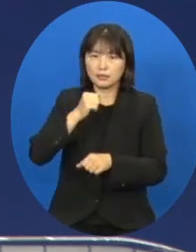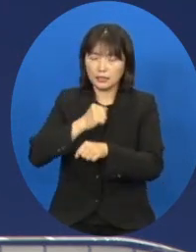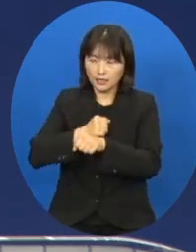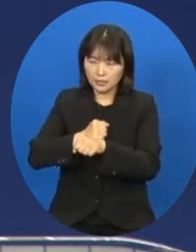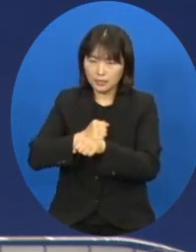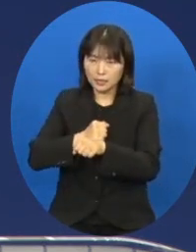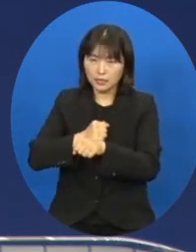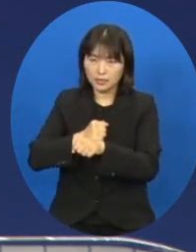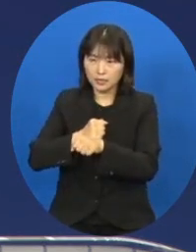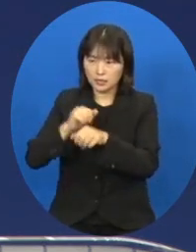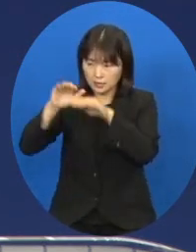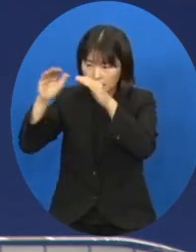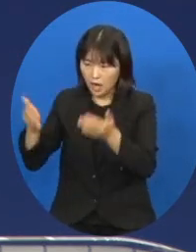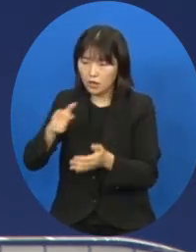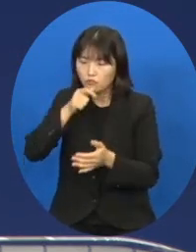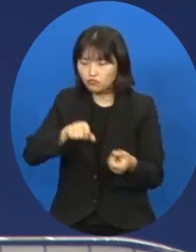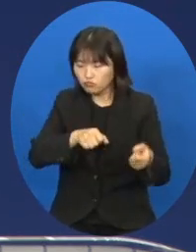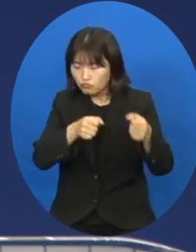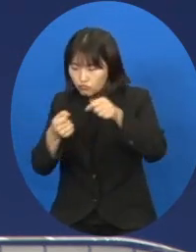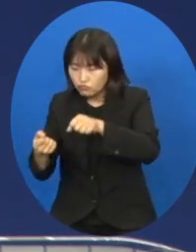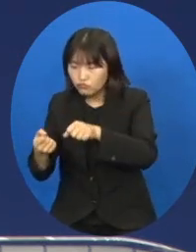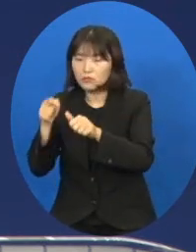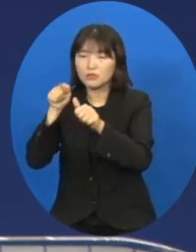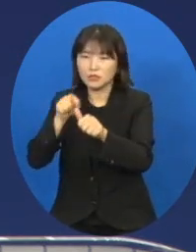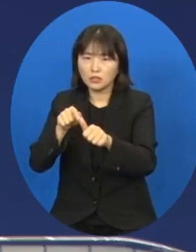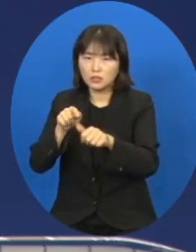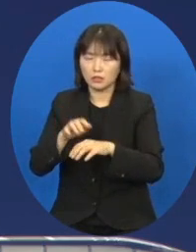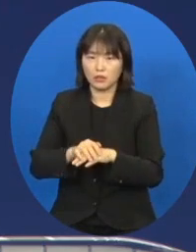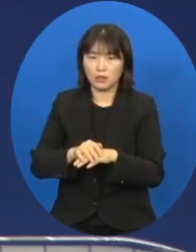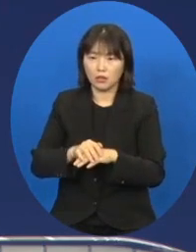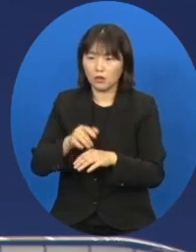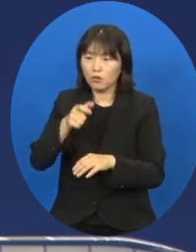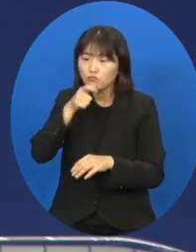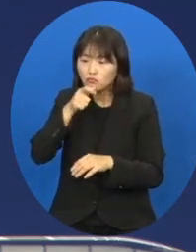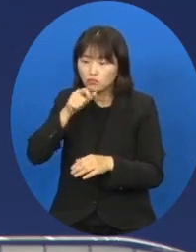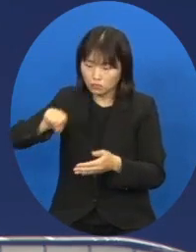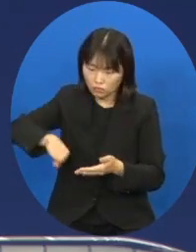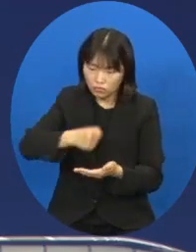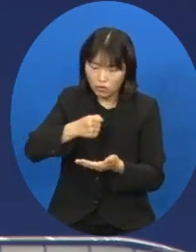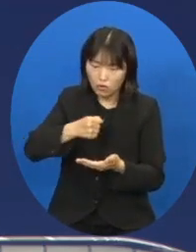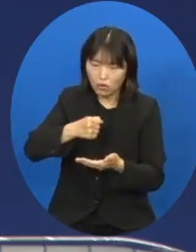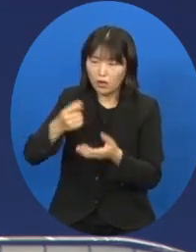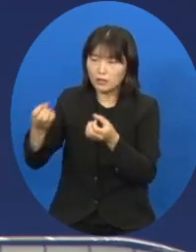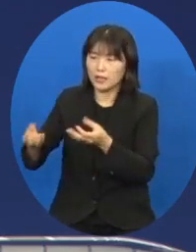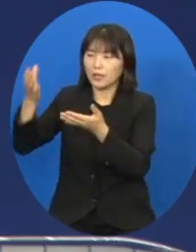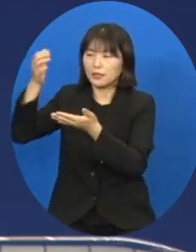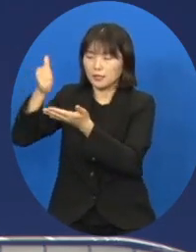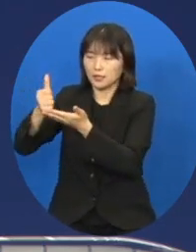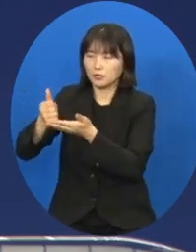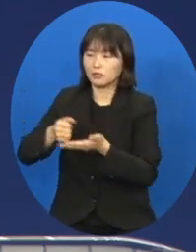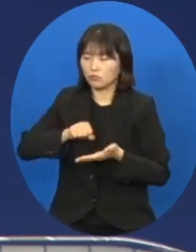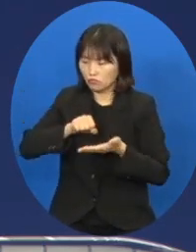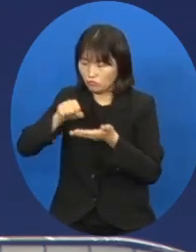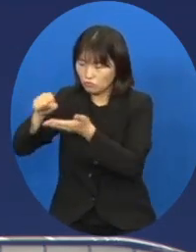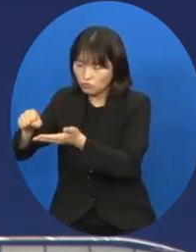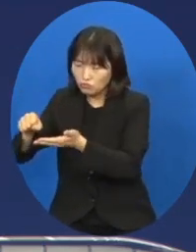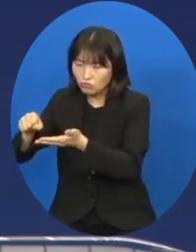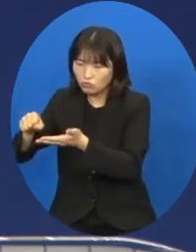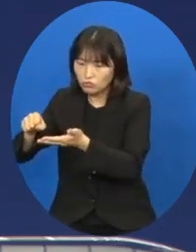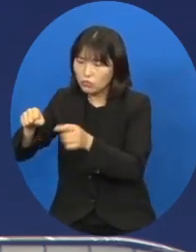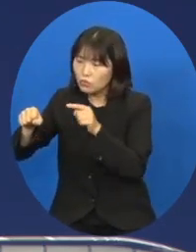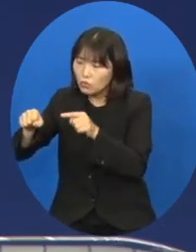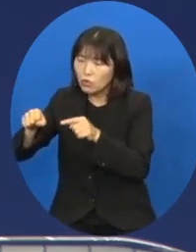부으라고, 그리고는 그 물을 떠다가 연회장에게 갖다 주라고 했는데, 그 물이 포도주가 된